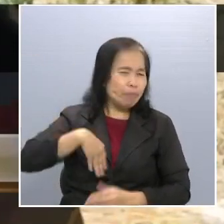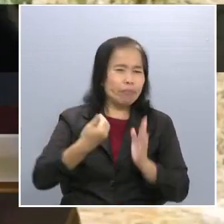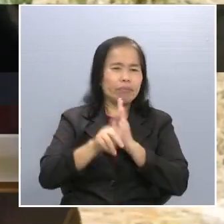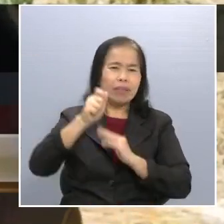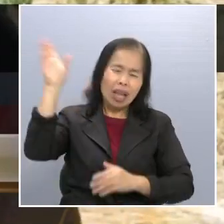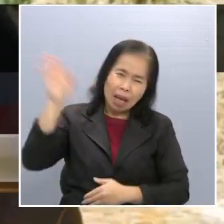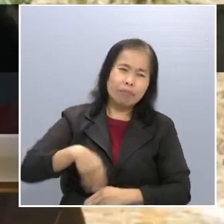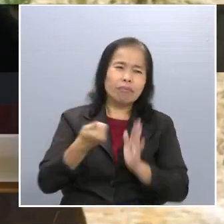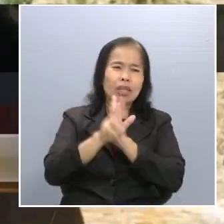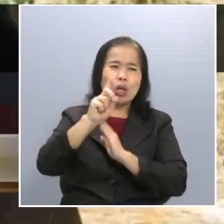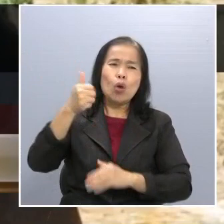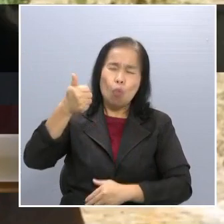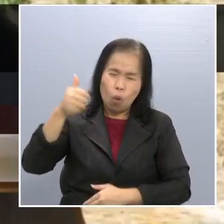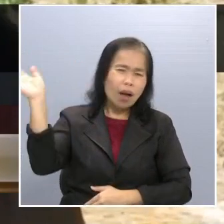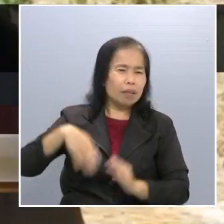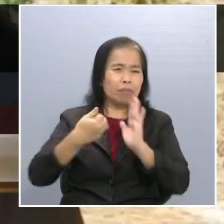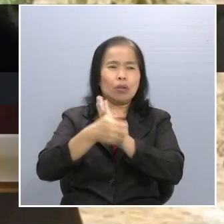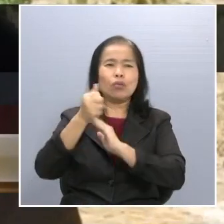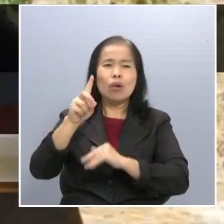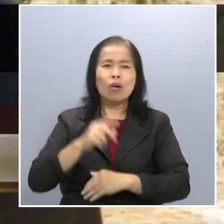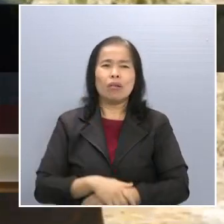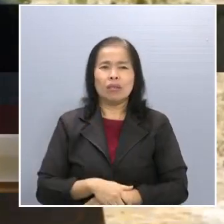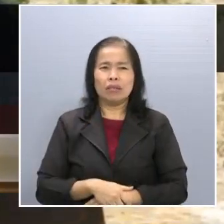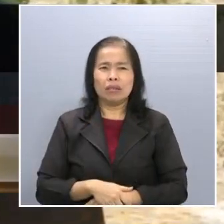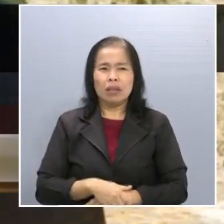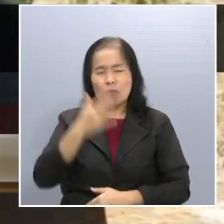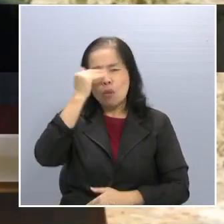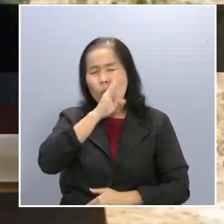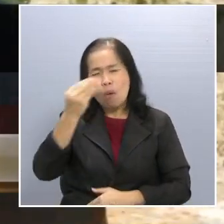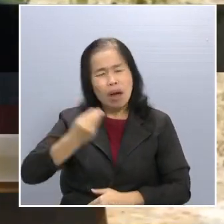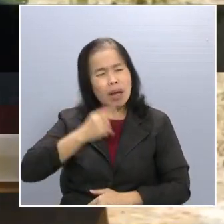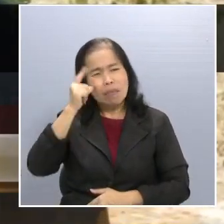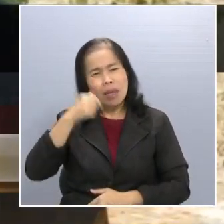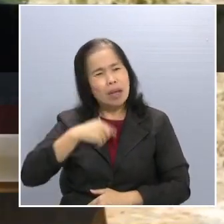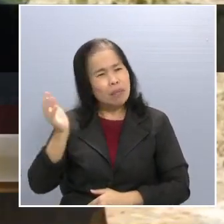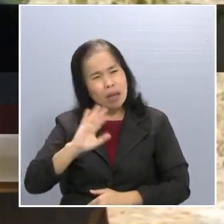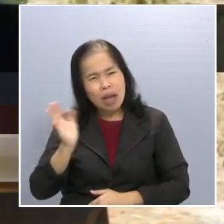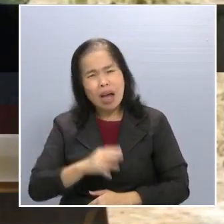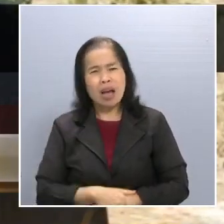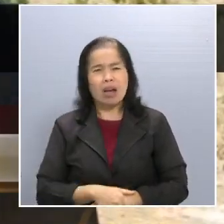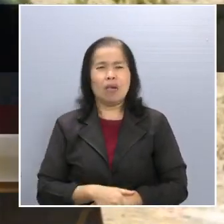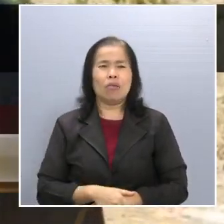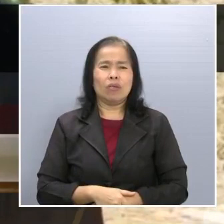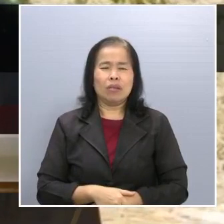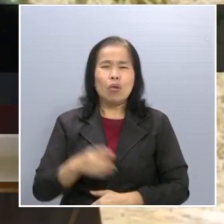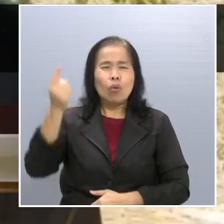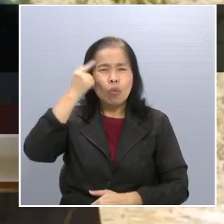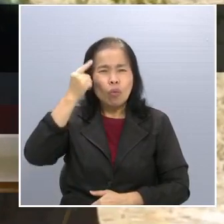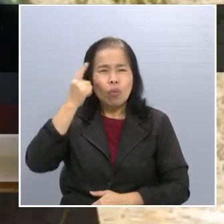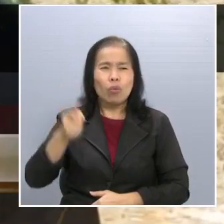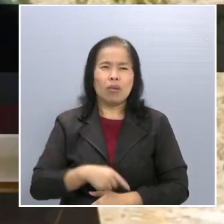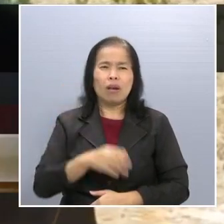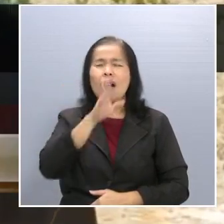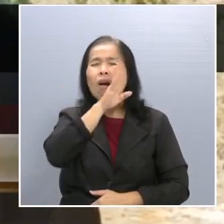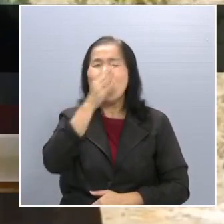มืองนอกเมืองหน้าให้แม่เป็นคนดีของแม่คือเก่า โอ้แม่นั่นเนาะหาเงินให ้โอ้แม่แน่กูกับมึงก็อยู่น้ำกันยุ่มอย่ามาตัวถ